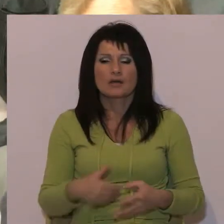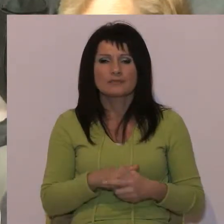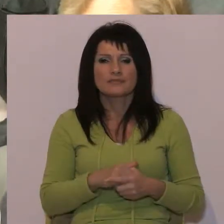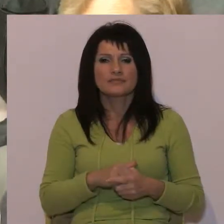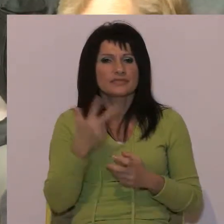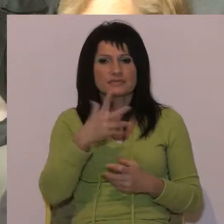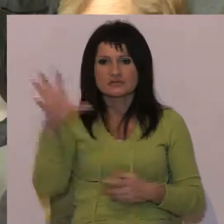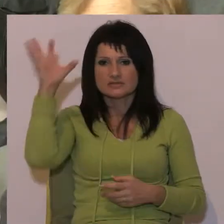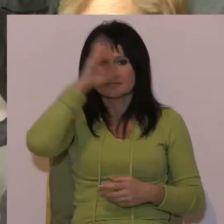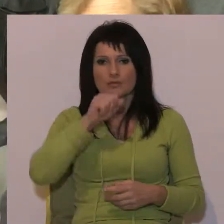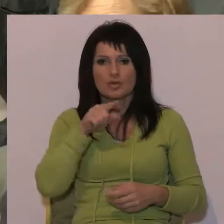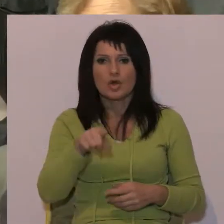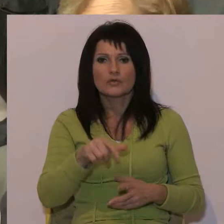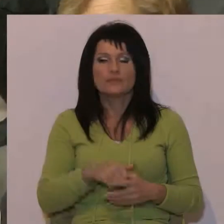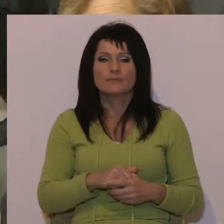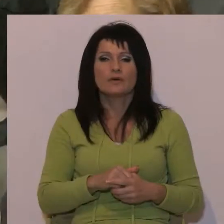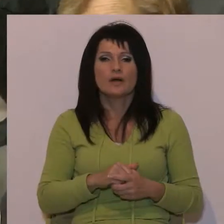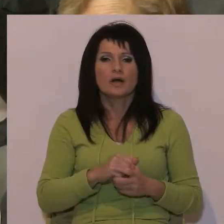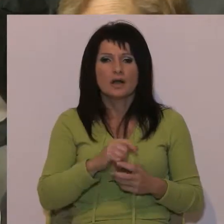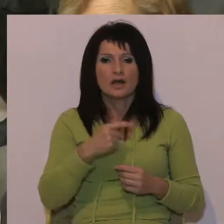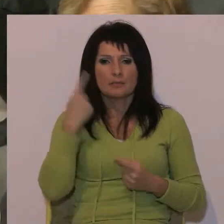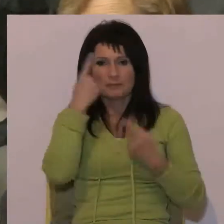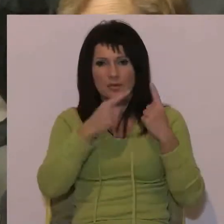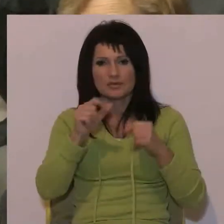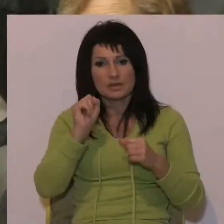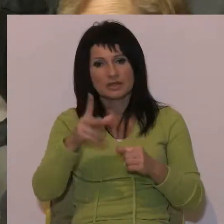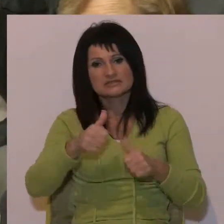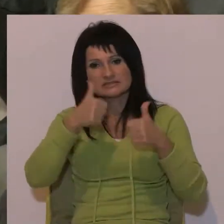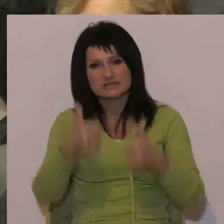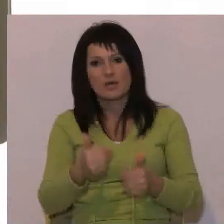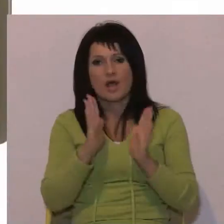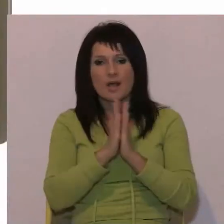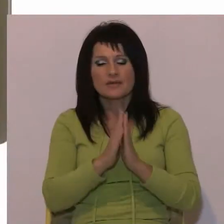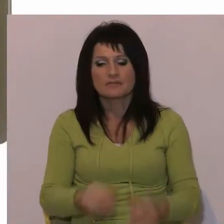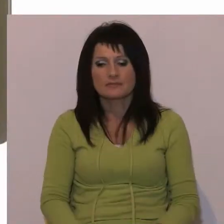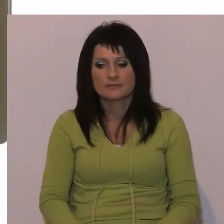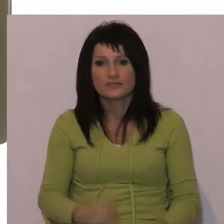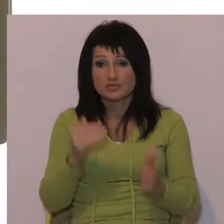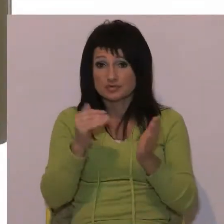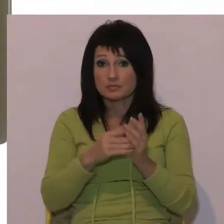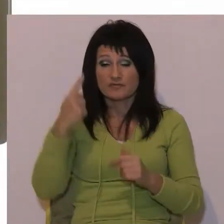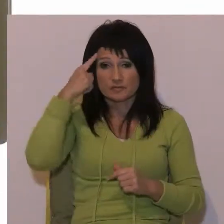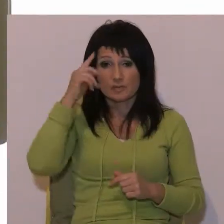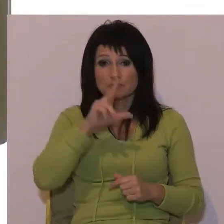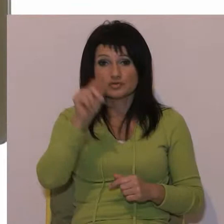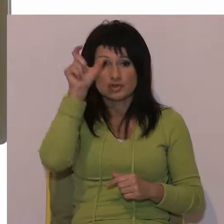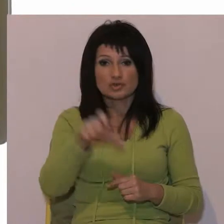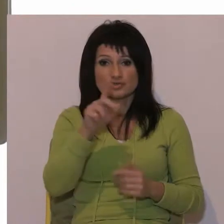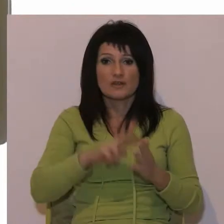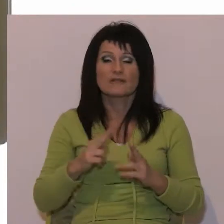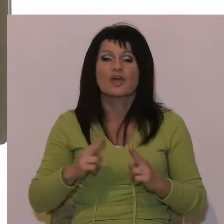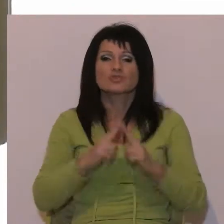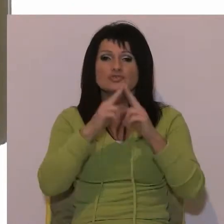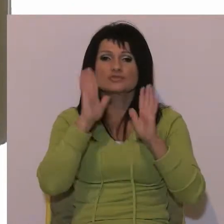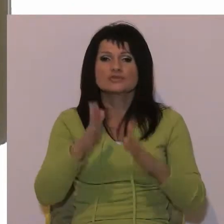Nie zapomnijmy o tym i oby się tak stało. Amen. Trzeba wspomnieć, że krzyż na szczycie